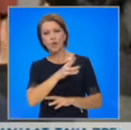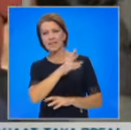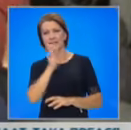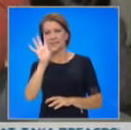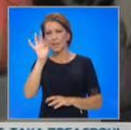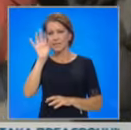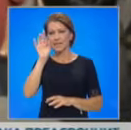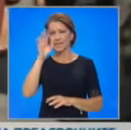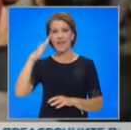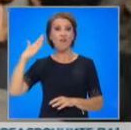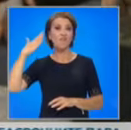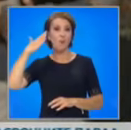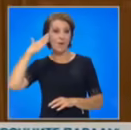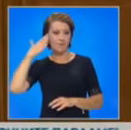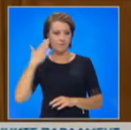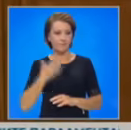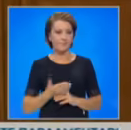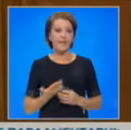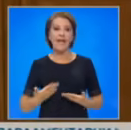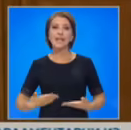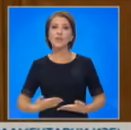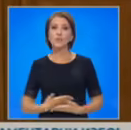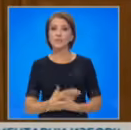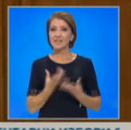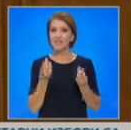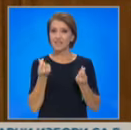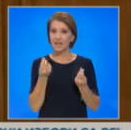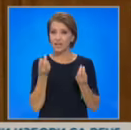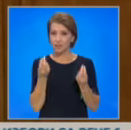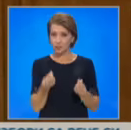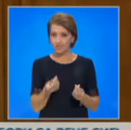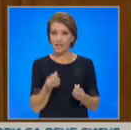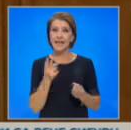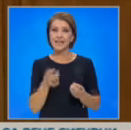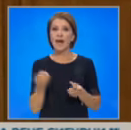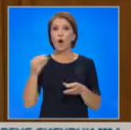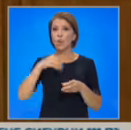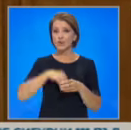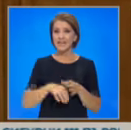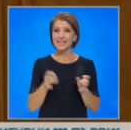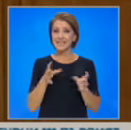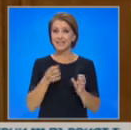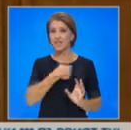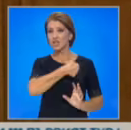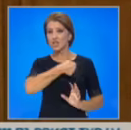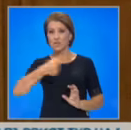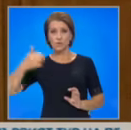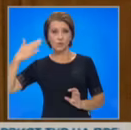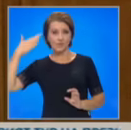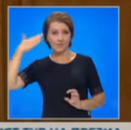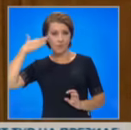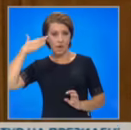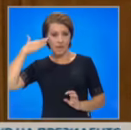съобщи пред депутатите министърът на отбраната. Необходимите финансови средства за участието на средно 600 военнослужащи на месец